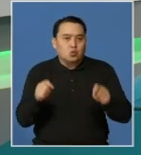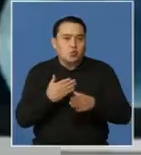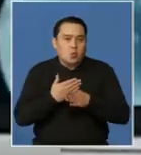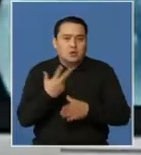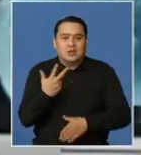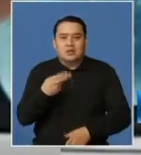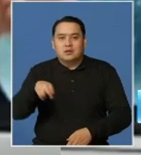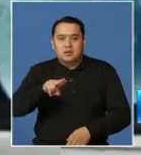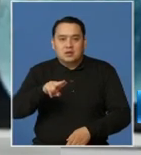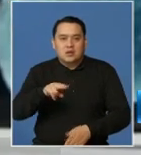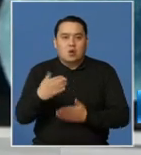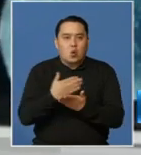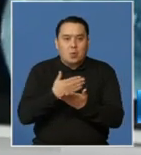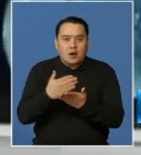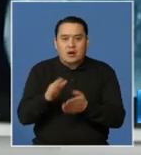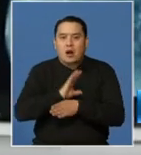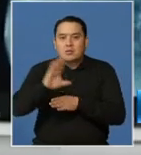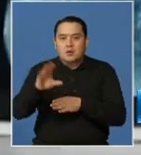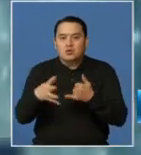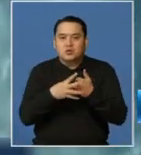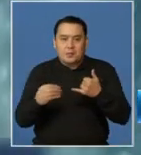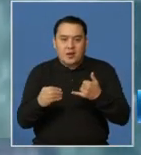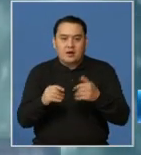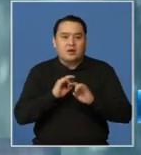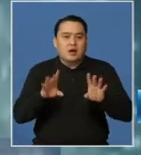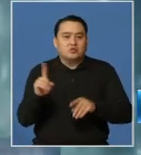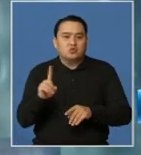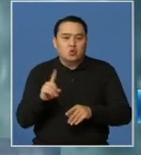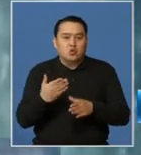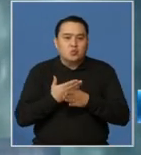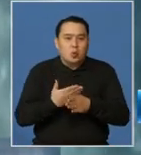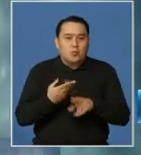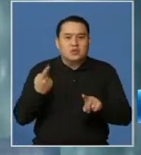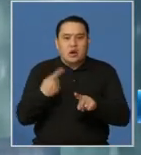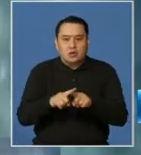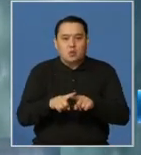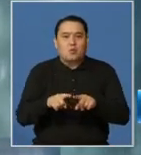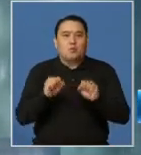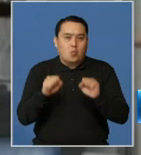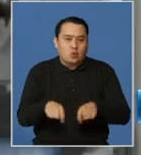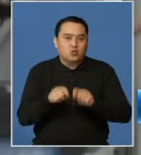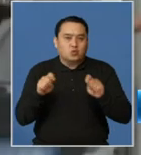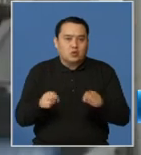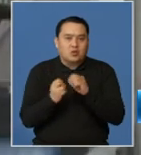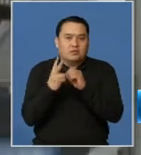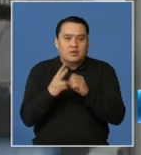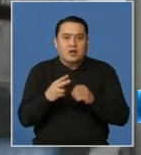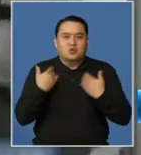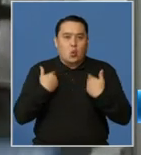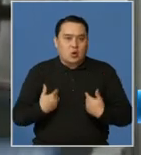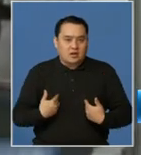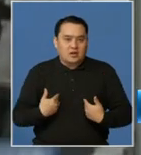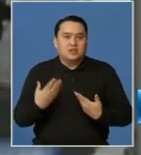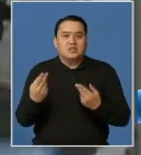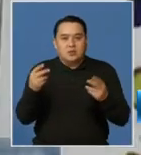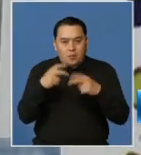помощью 3D-биопринтинга, были отправлены на Землю. Отмечается, что с помощью данной технологии было создано 12 органов,